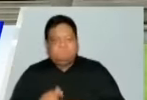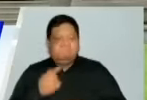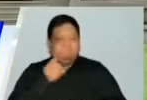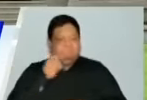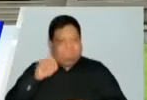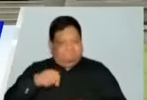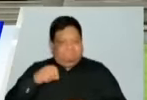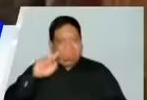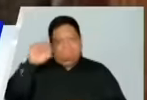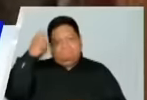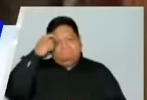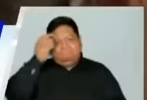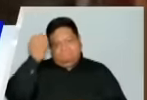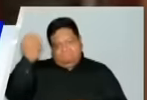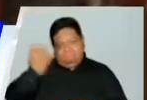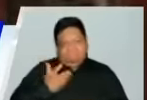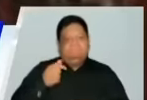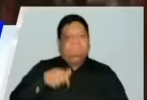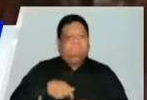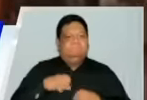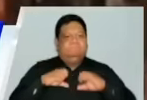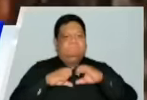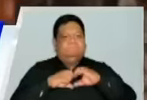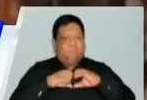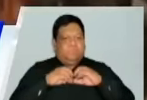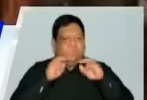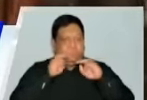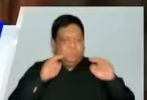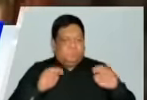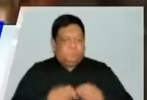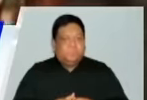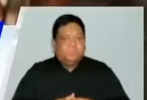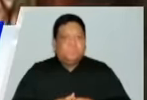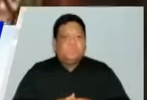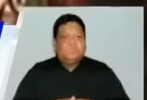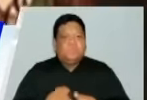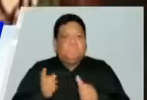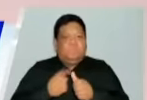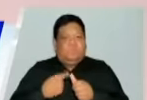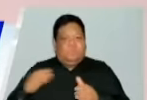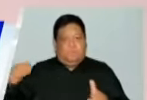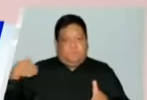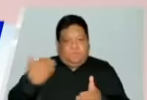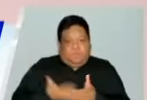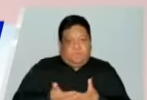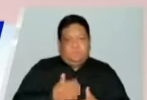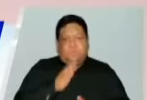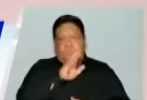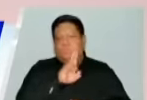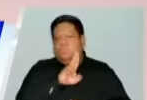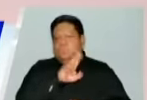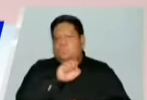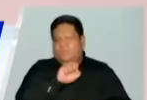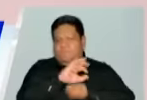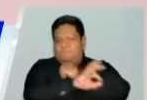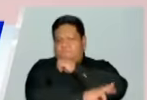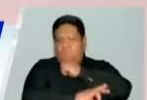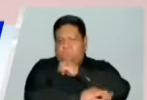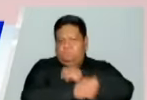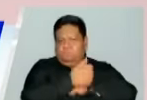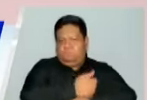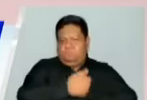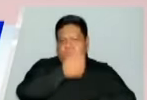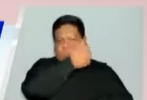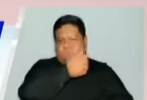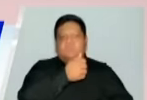GMA Integrated News ngayong araw. Unang darating sa bansa si U.S. Secretary of State Antony Blinken sa March 18, habang